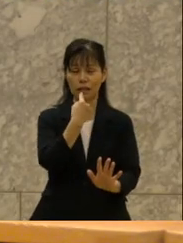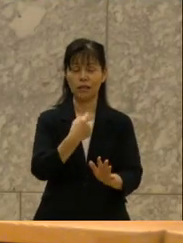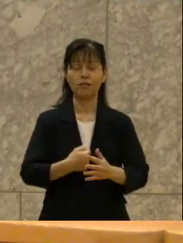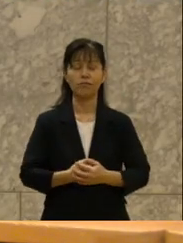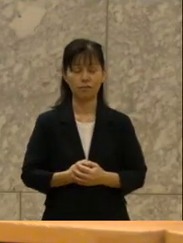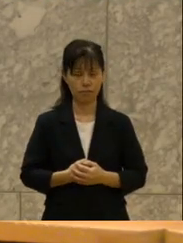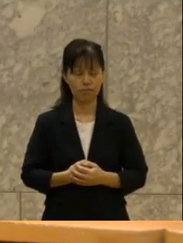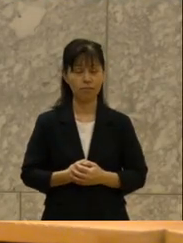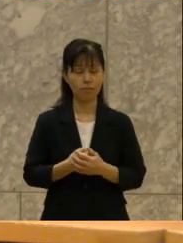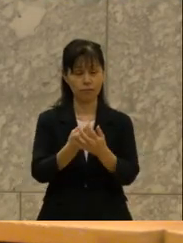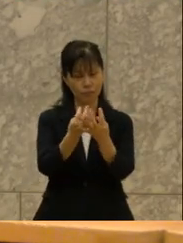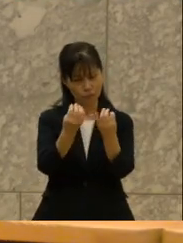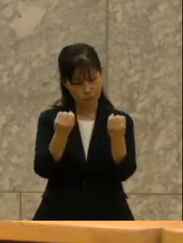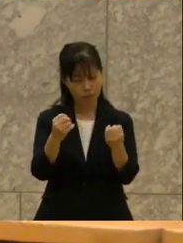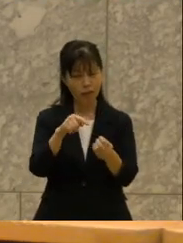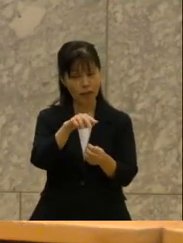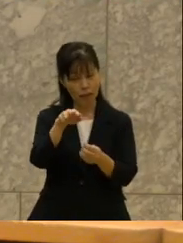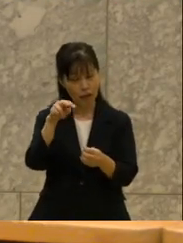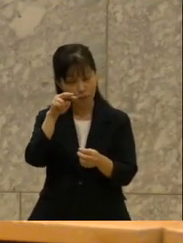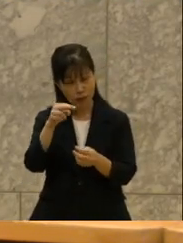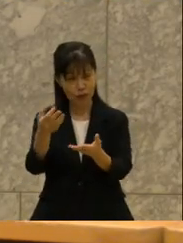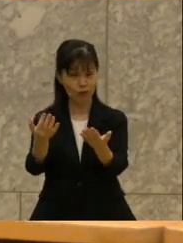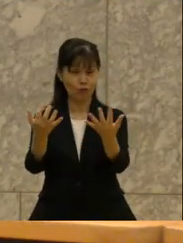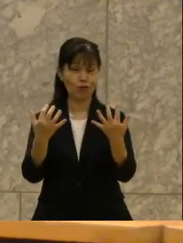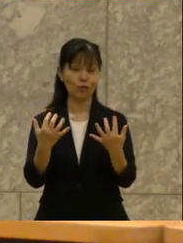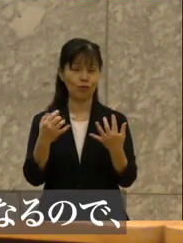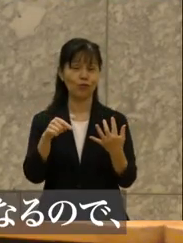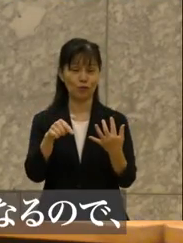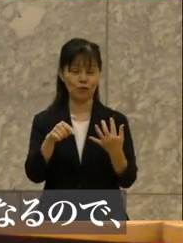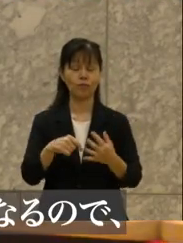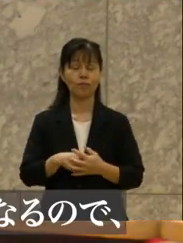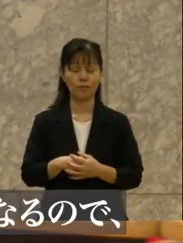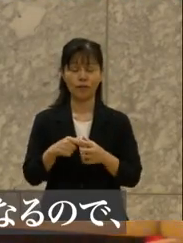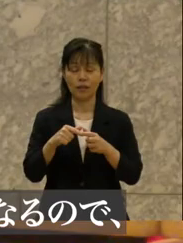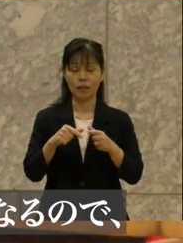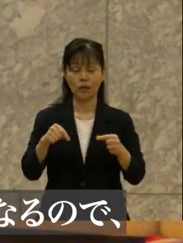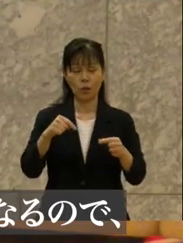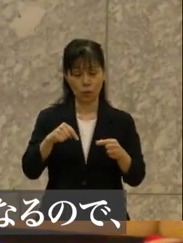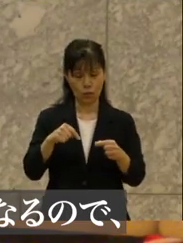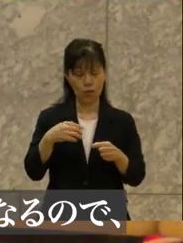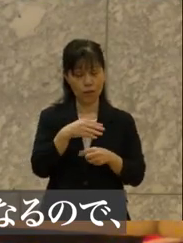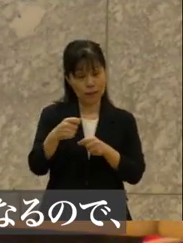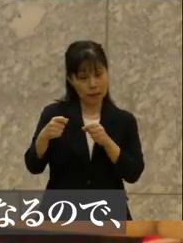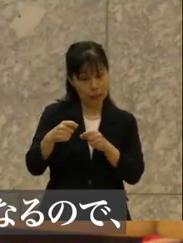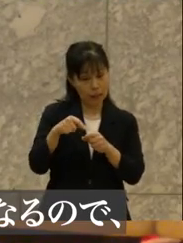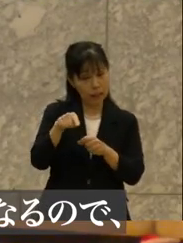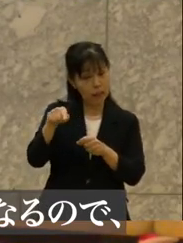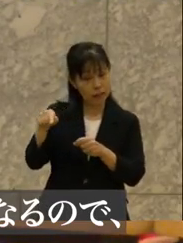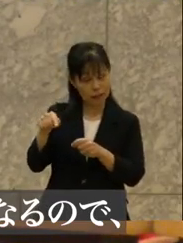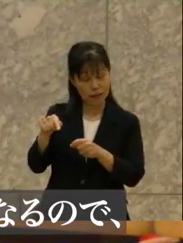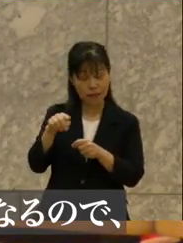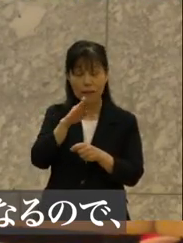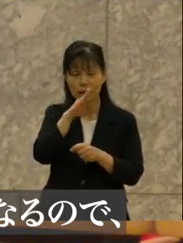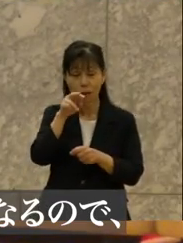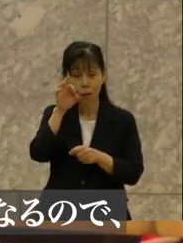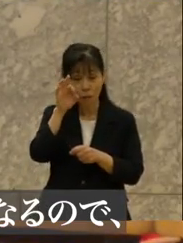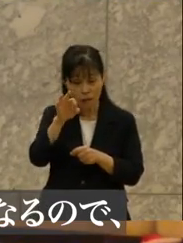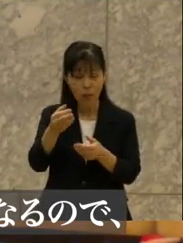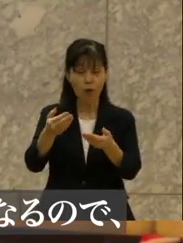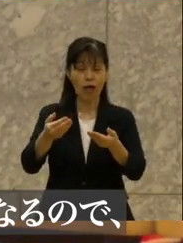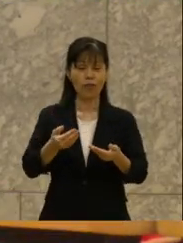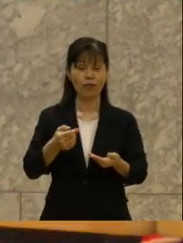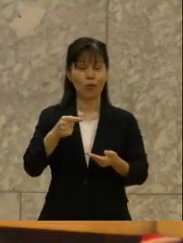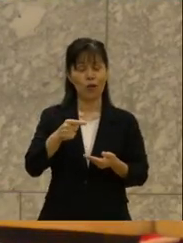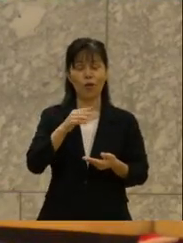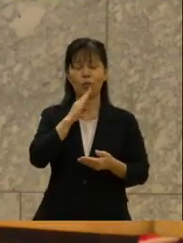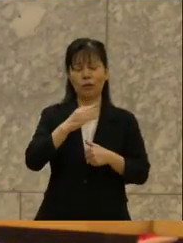たくさんの方が見に来てくださる分日本の身近な方々に見ていただけるというのは一番のモチベーションに